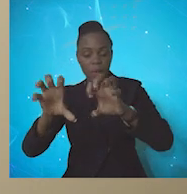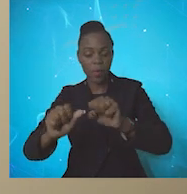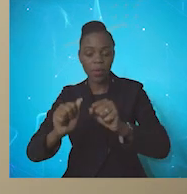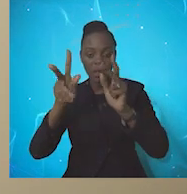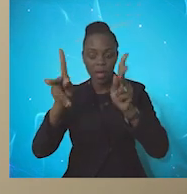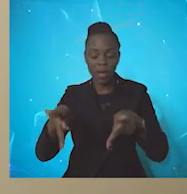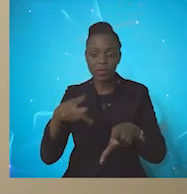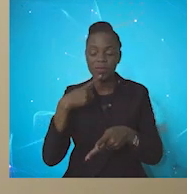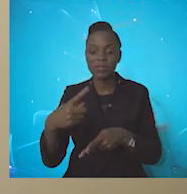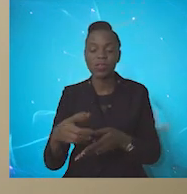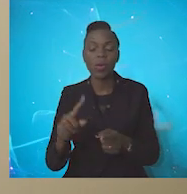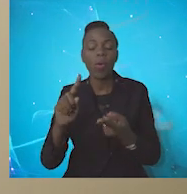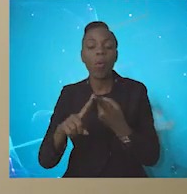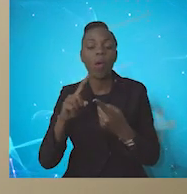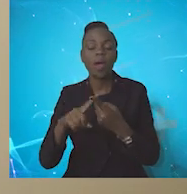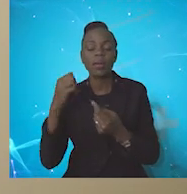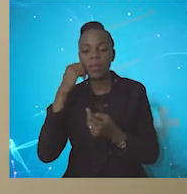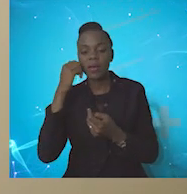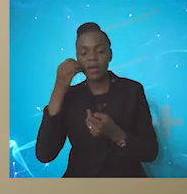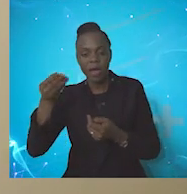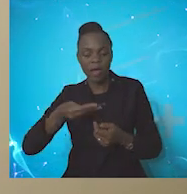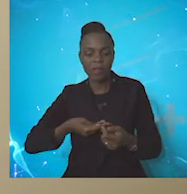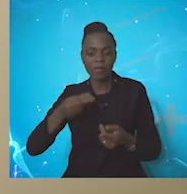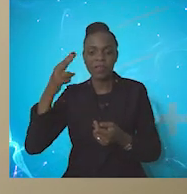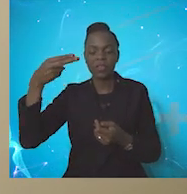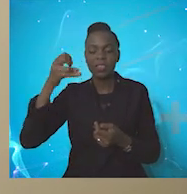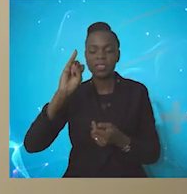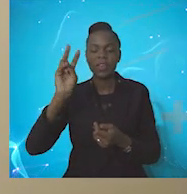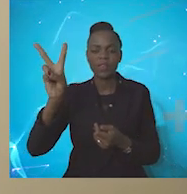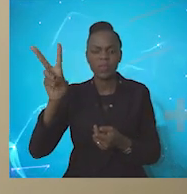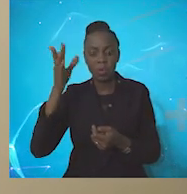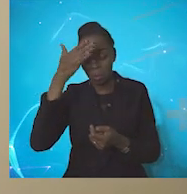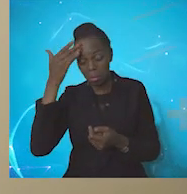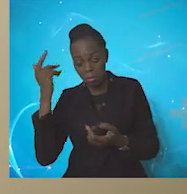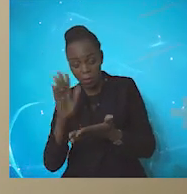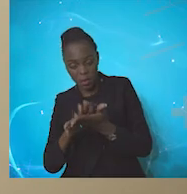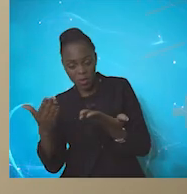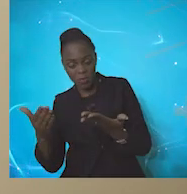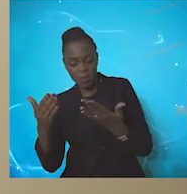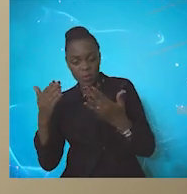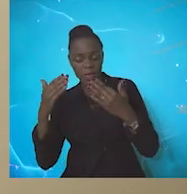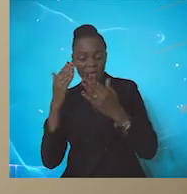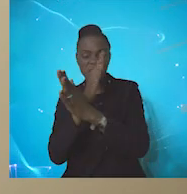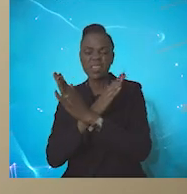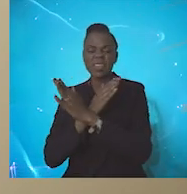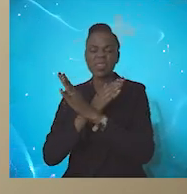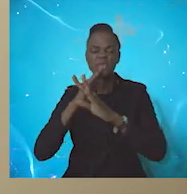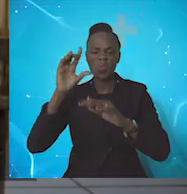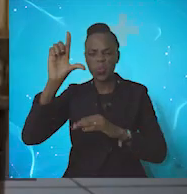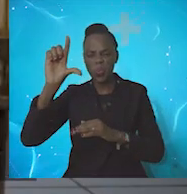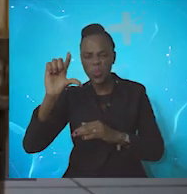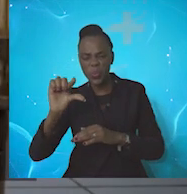kuti one matenda alinawo a HIV kumasaa kudziwa nde chitetezo chimatsika kwambiri ndi amathakhani matenda